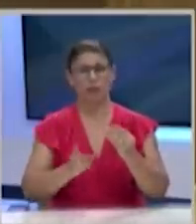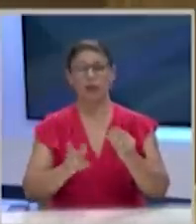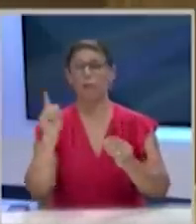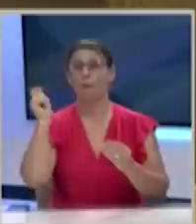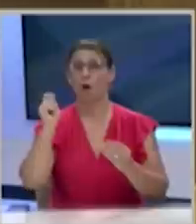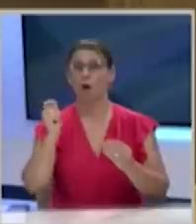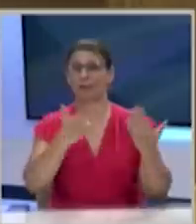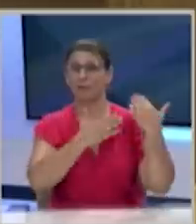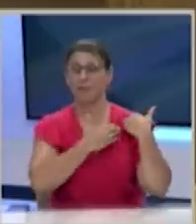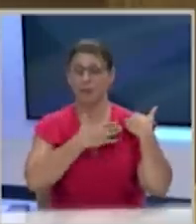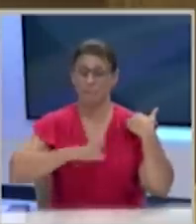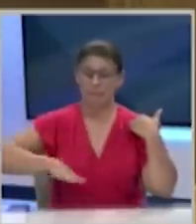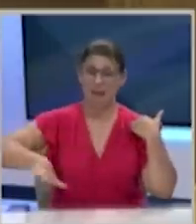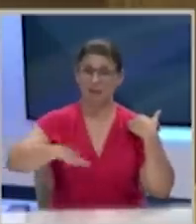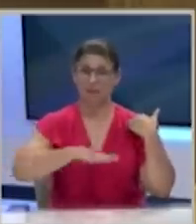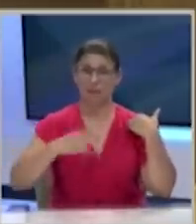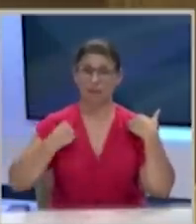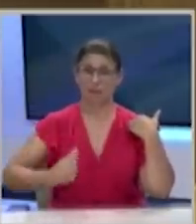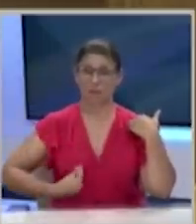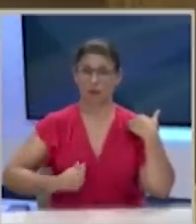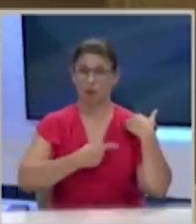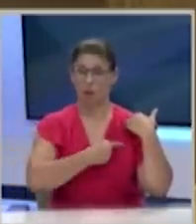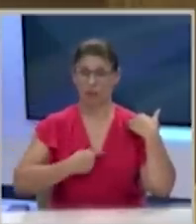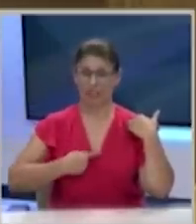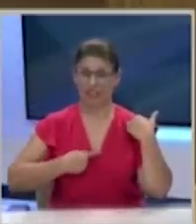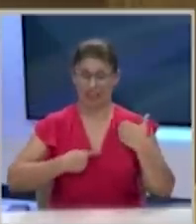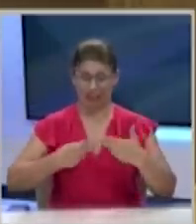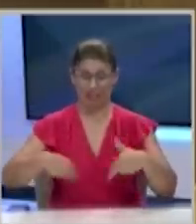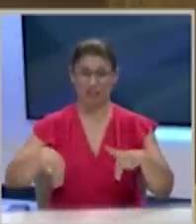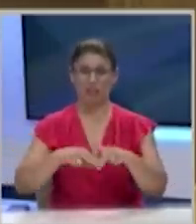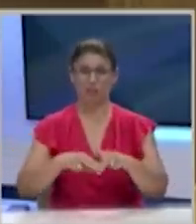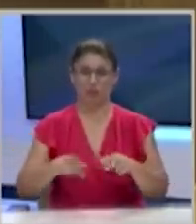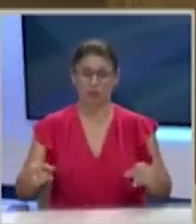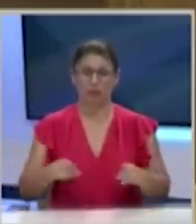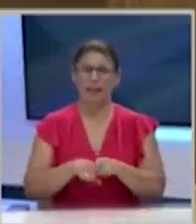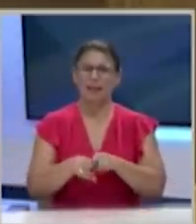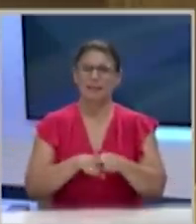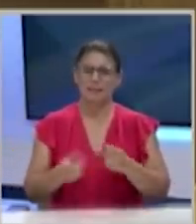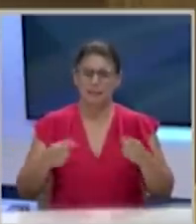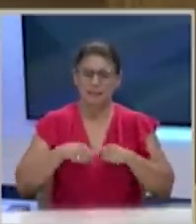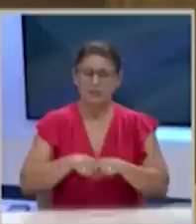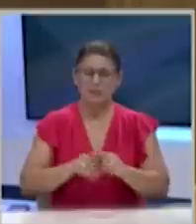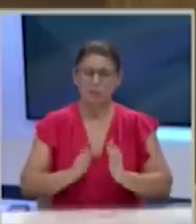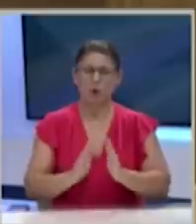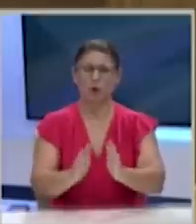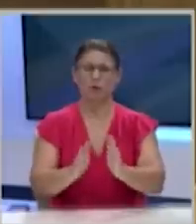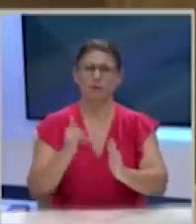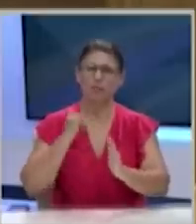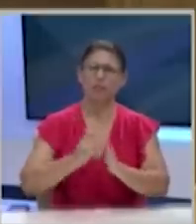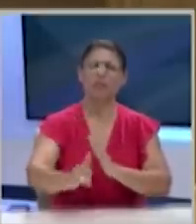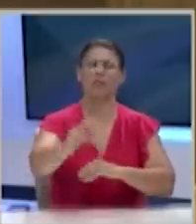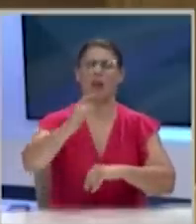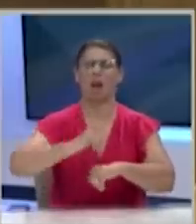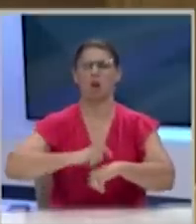των περιφερειακών και δημοτικών διοικήσεων αφορά τη συμπόρευση με τη διαχρονικά ασκούμενη